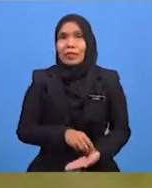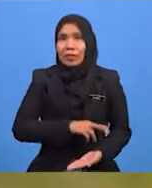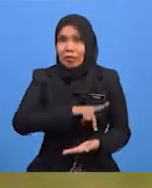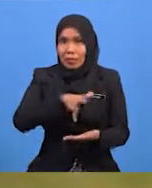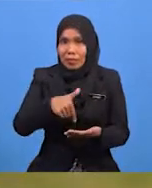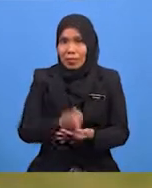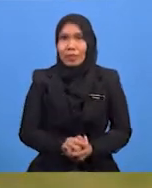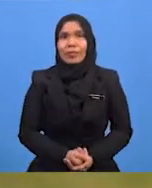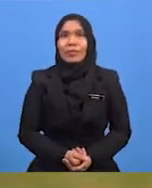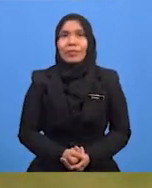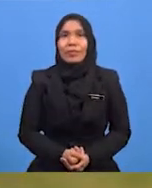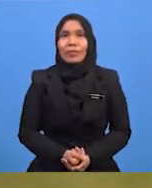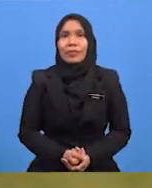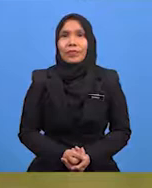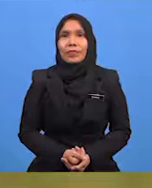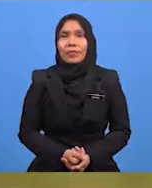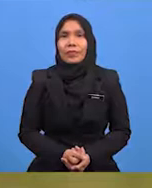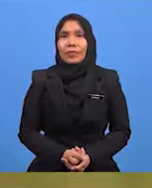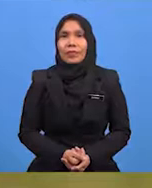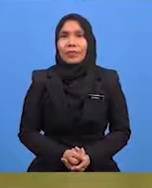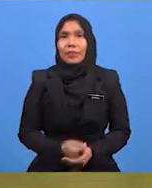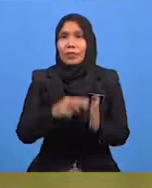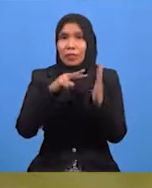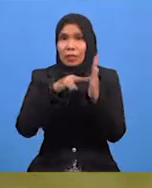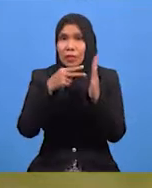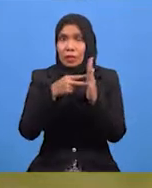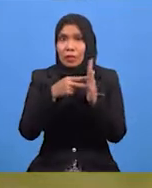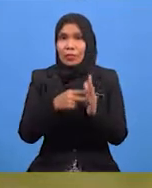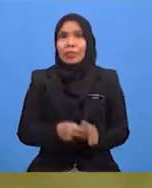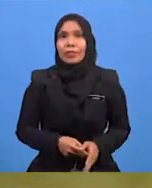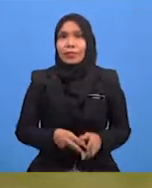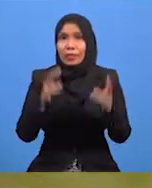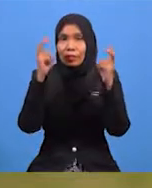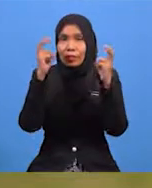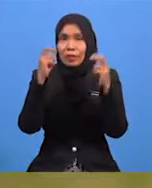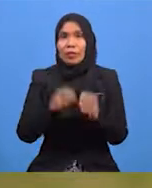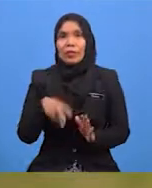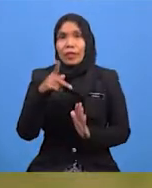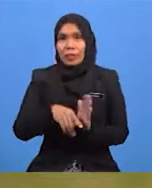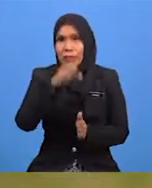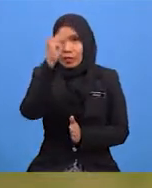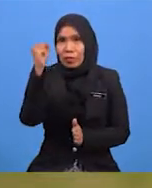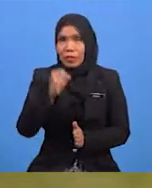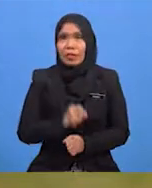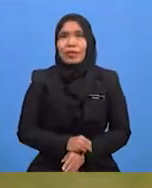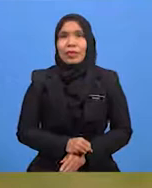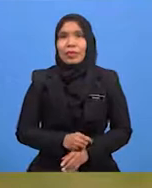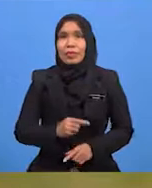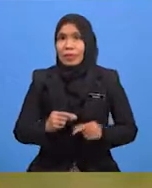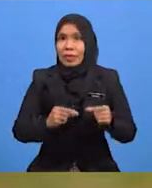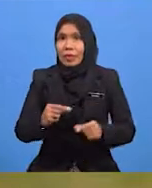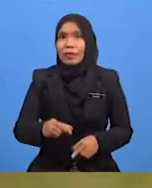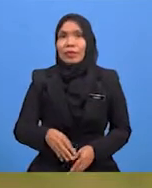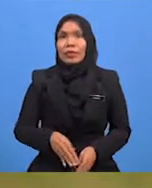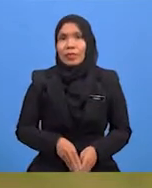aspek termasuklah maksud sajak, tema, persoalan, gaya bahasa, nilai